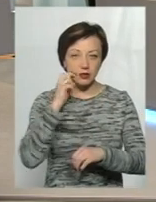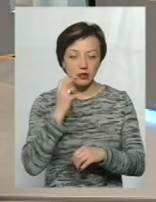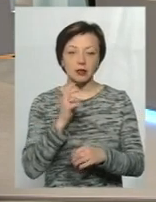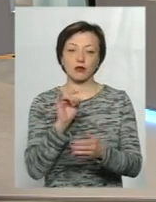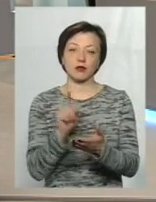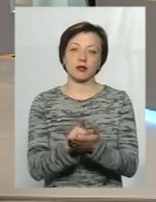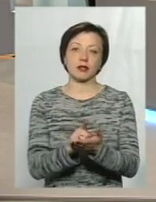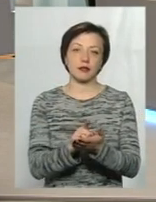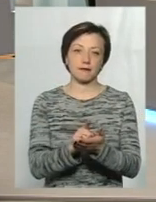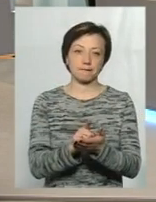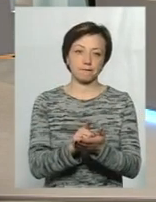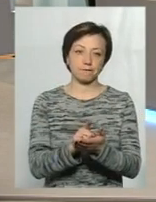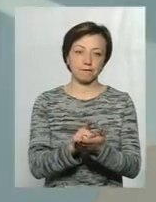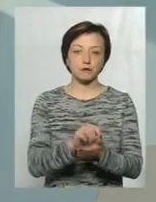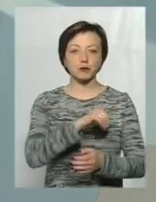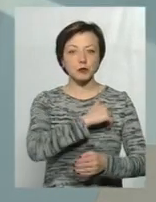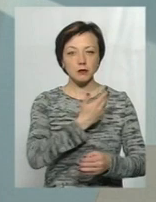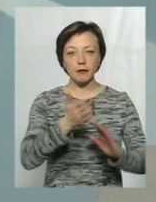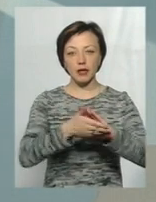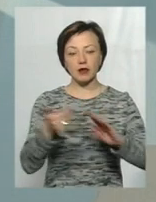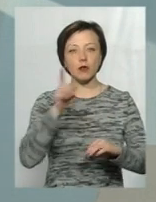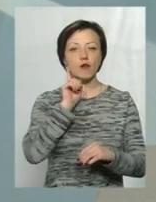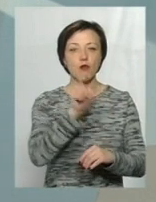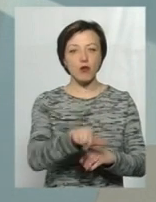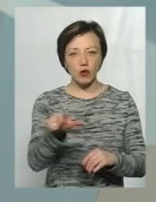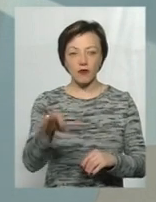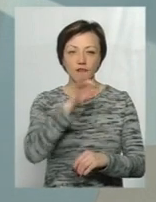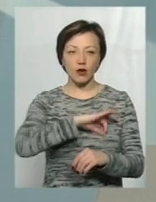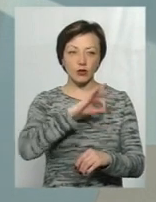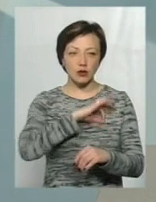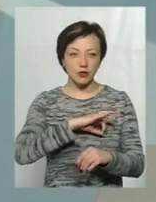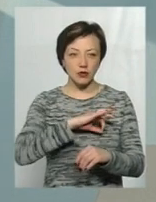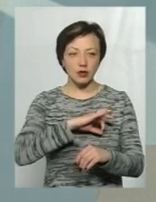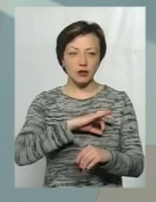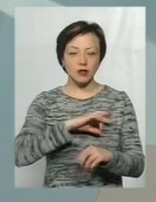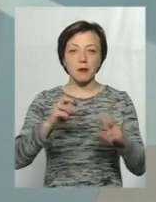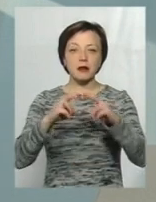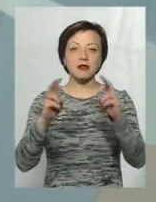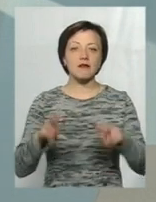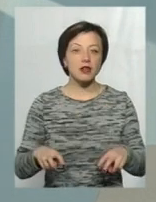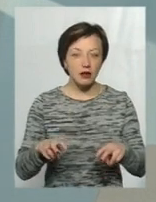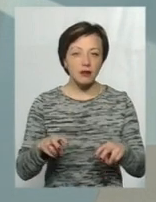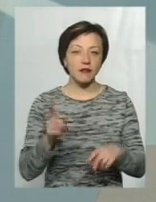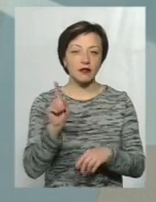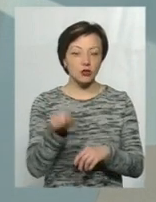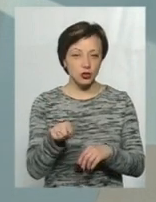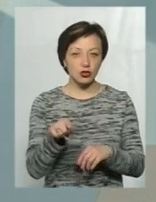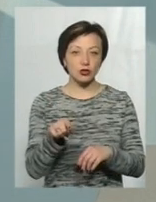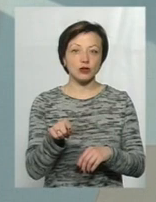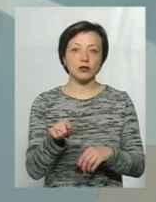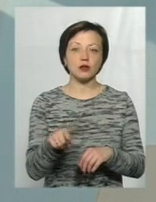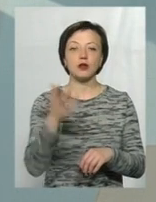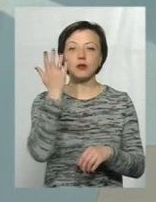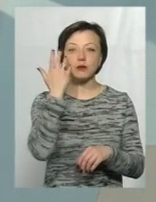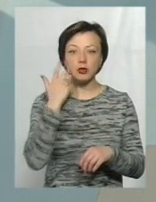і хочеться закликати молодь, щоб все-таки використовували презервативи ті ж під час